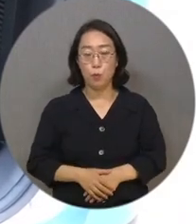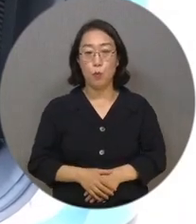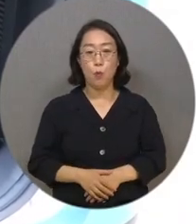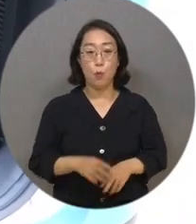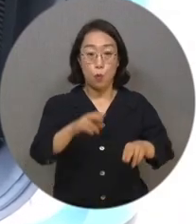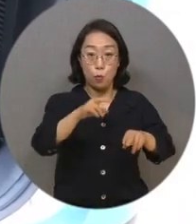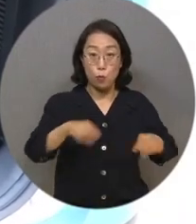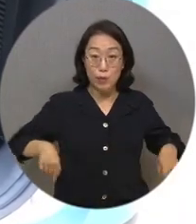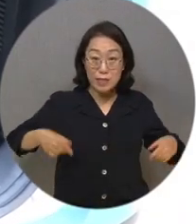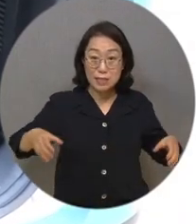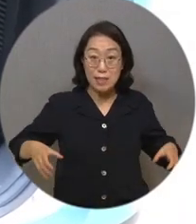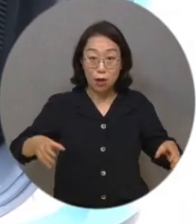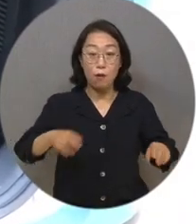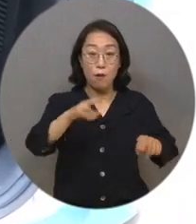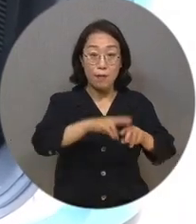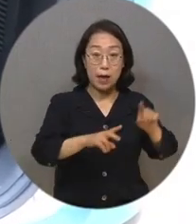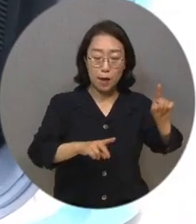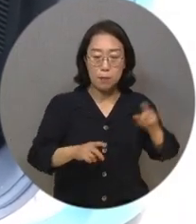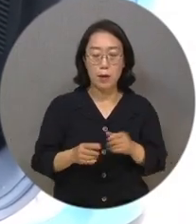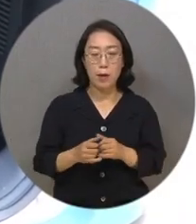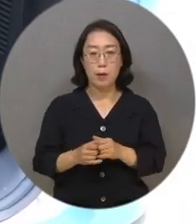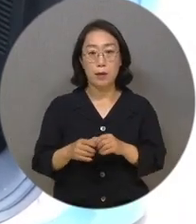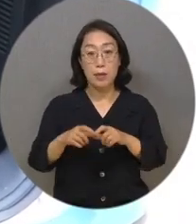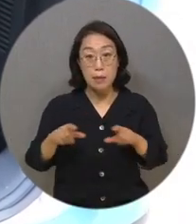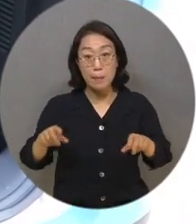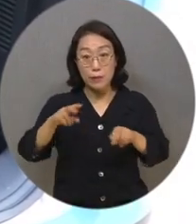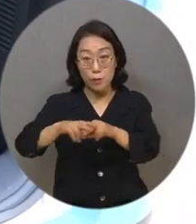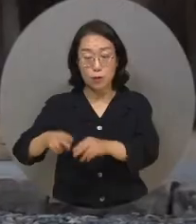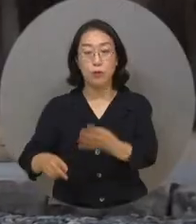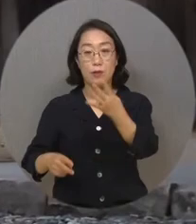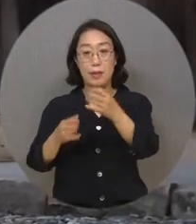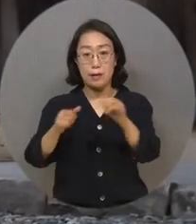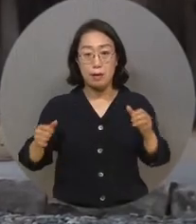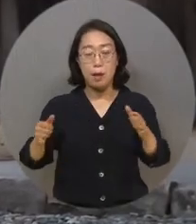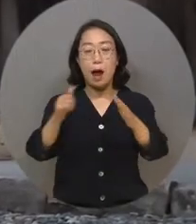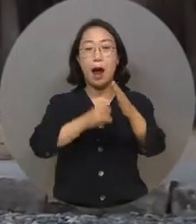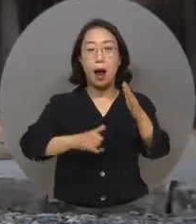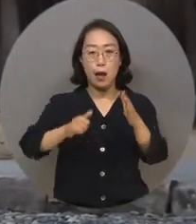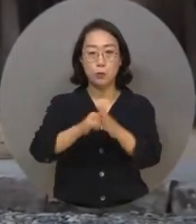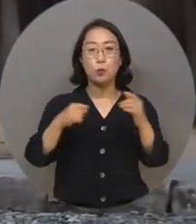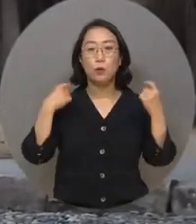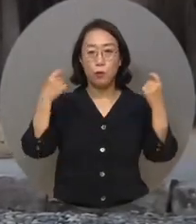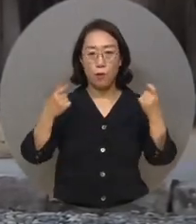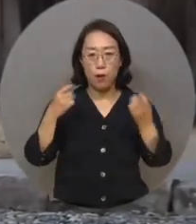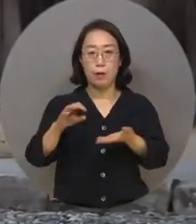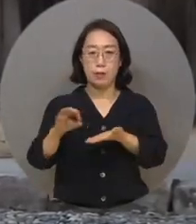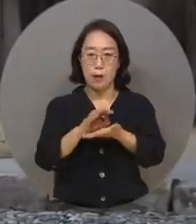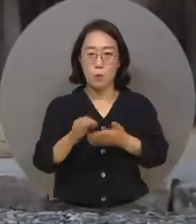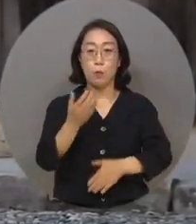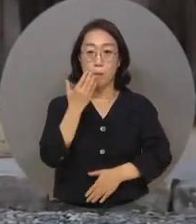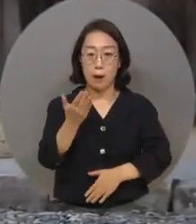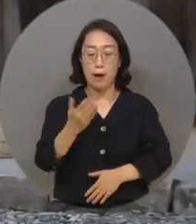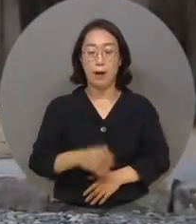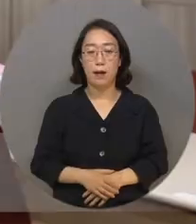1명과 일반 좌석 최대 4명까지 탑승할 수 있어 가족 여행에도 적합합니다.